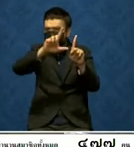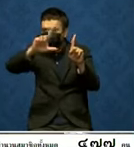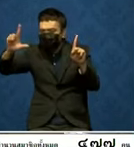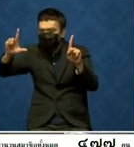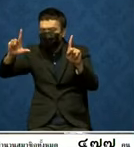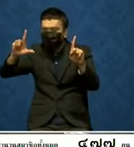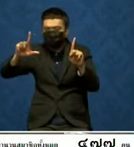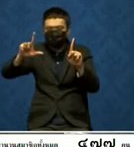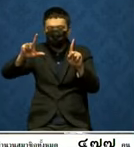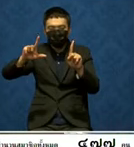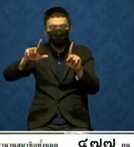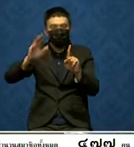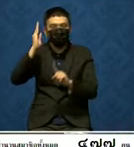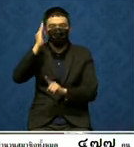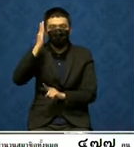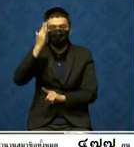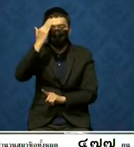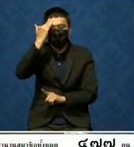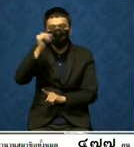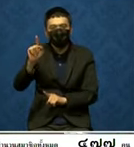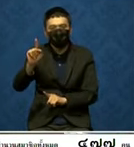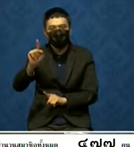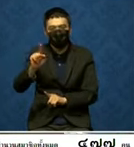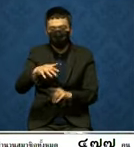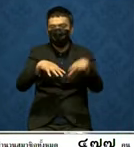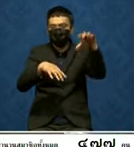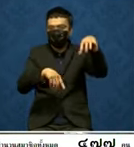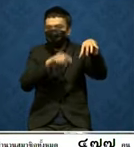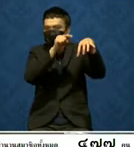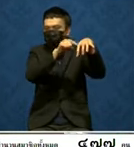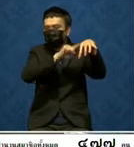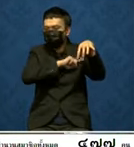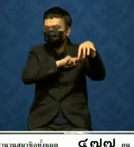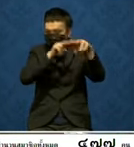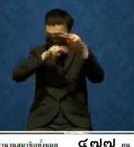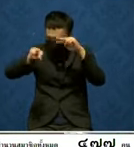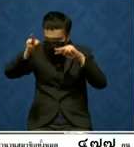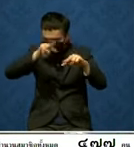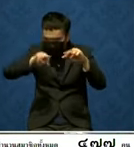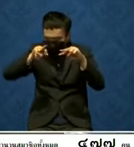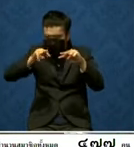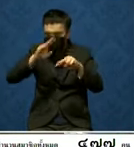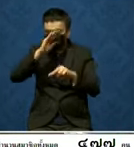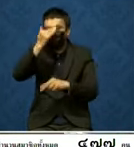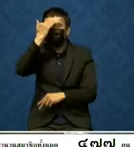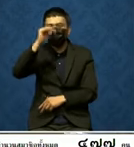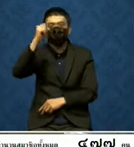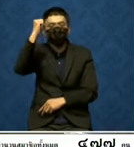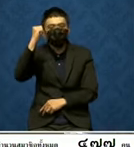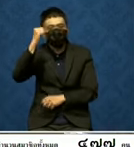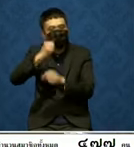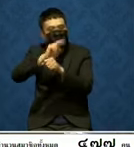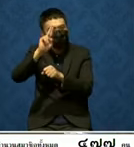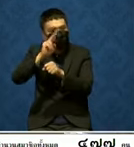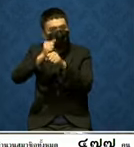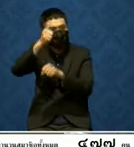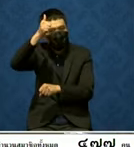บันถึงวันนี้เนี่ยท่านสถาบันได้ดูตรวจสอบประวัติหรือยัง eticket ใช้ได้หรือไม่รัฐสูญเสีย